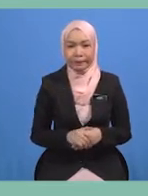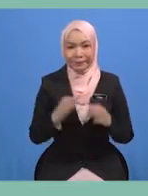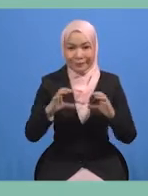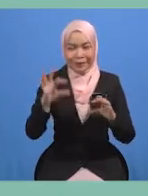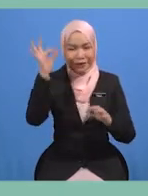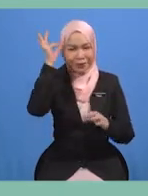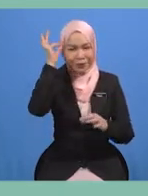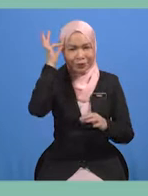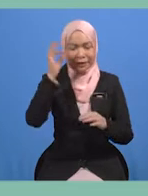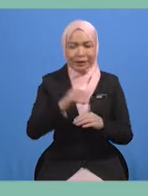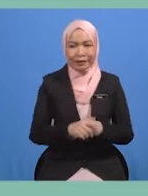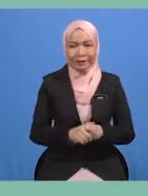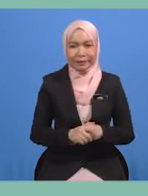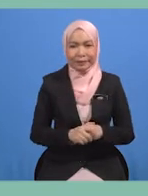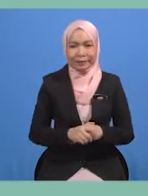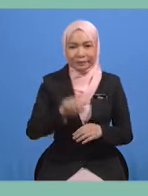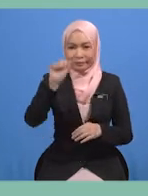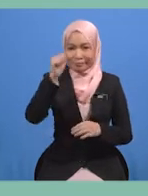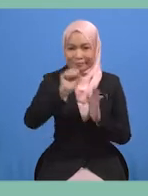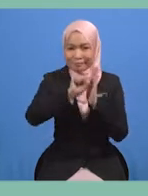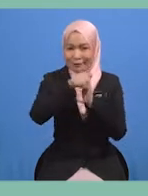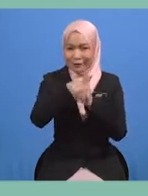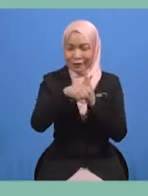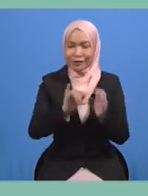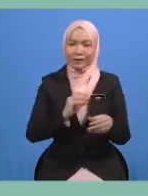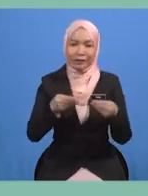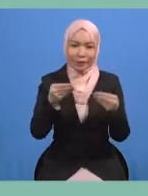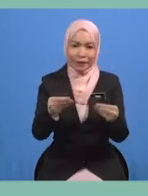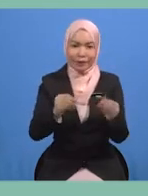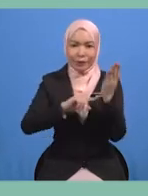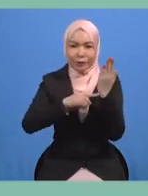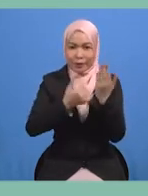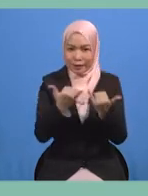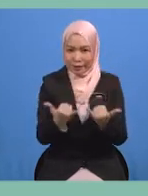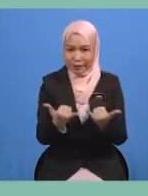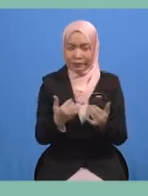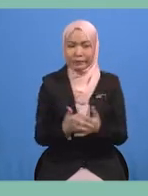Cuba murid fikirkan. 10 saat diberi dari sekarang.